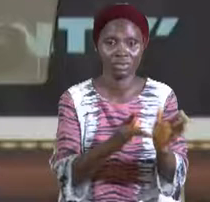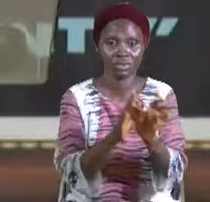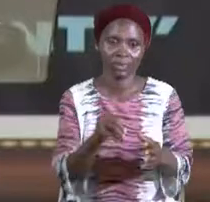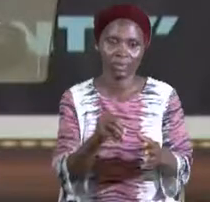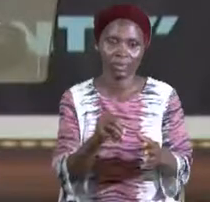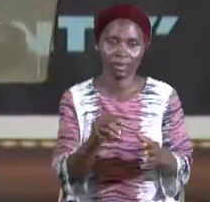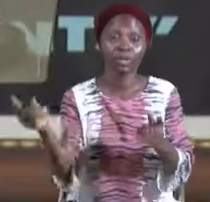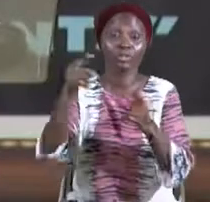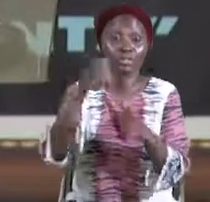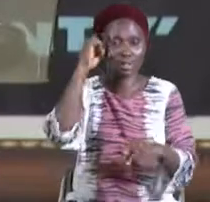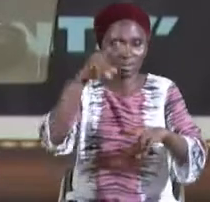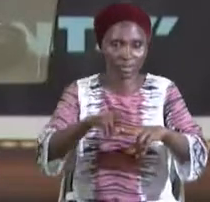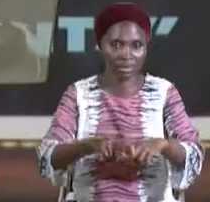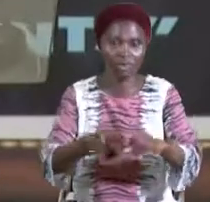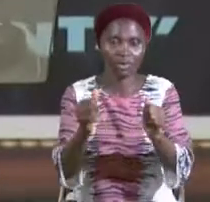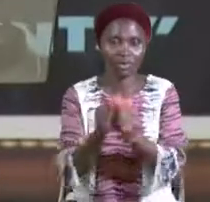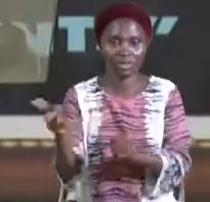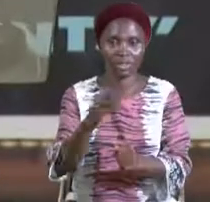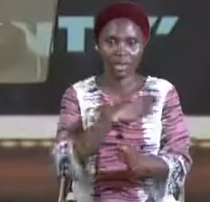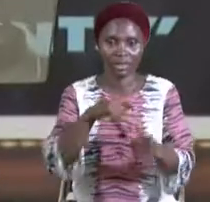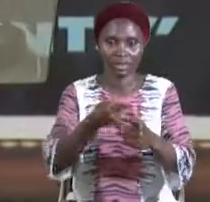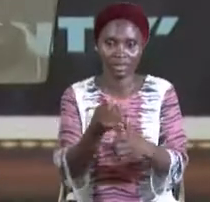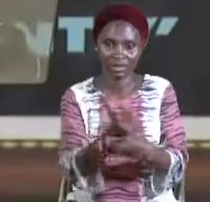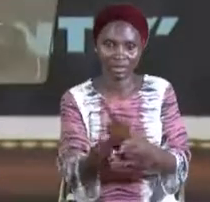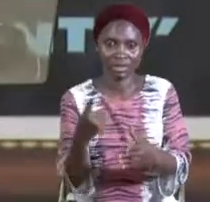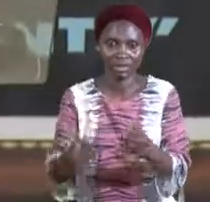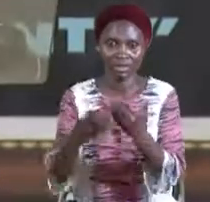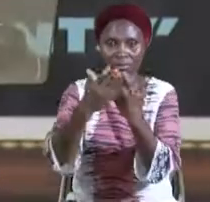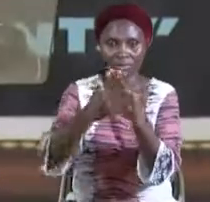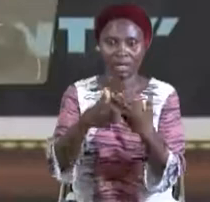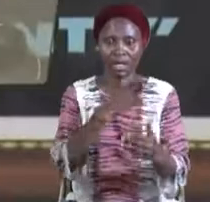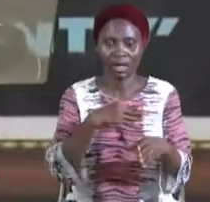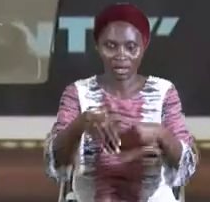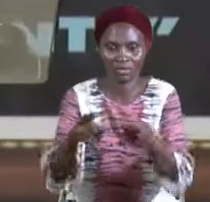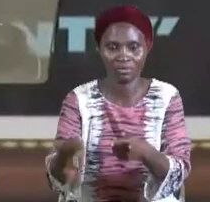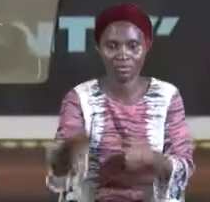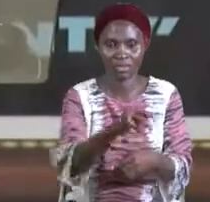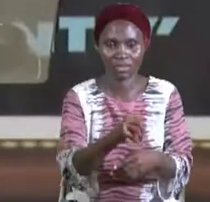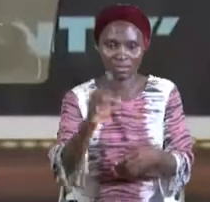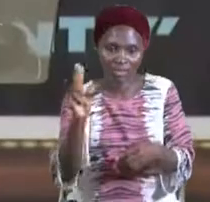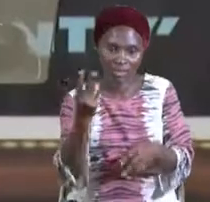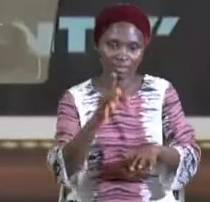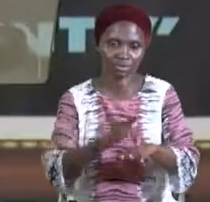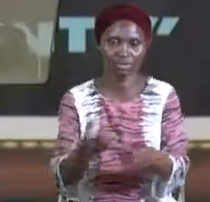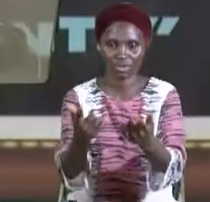Qui s'asseye avec eux. Il a rompu le pain avec eux. Il leur a donné cela. La seconde touche est